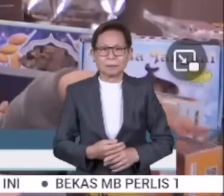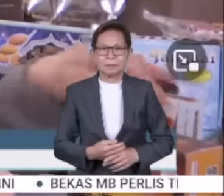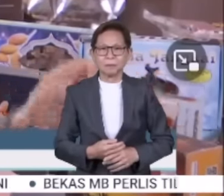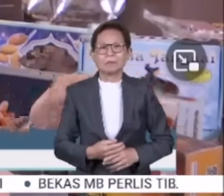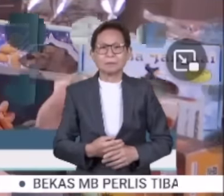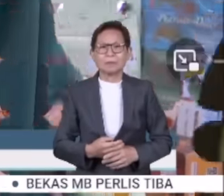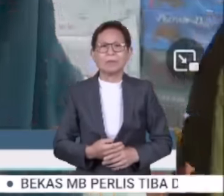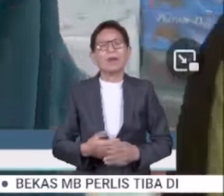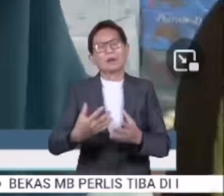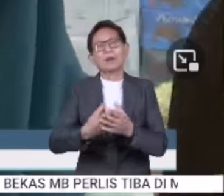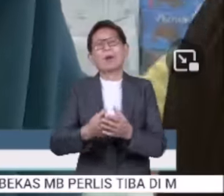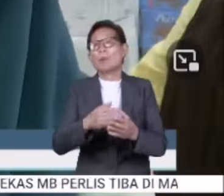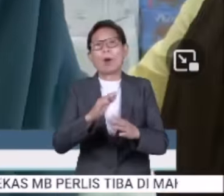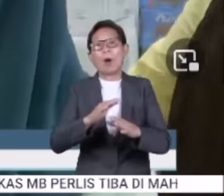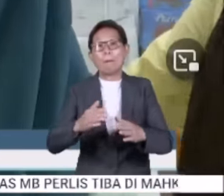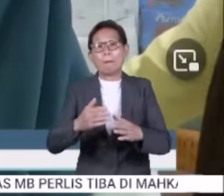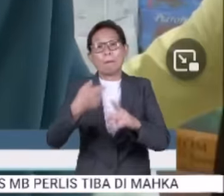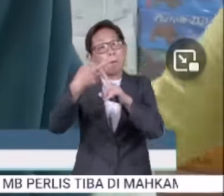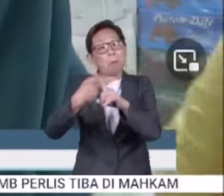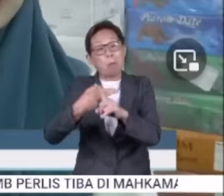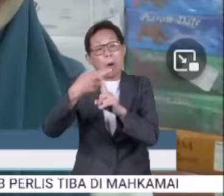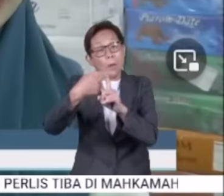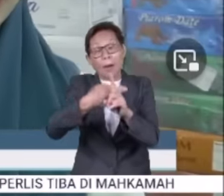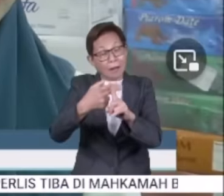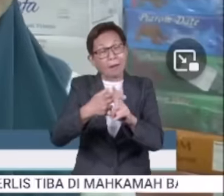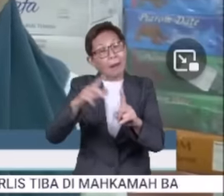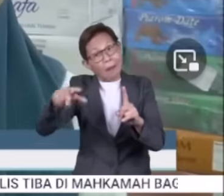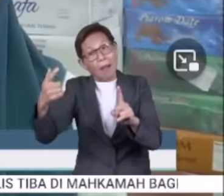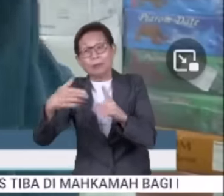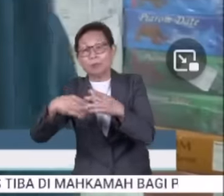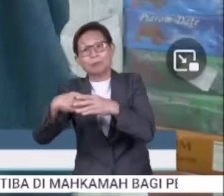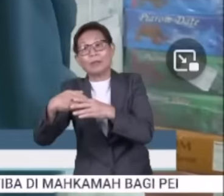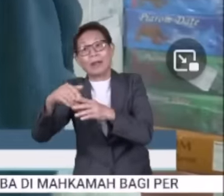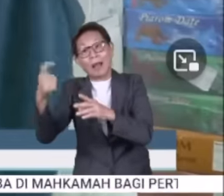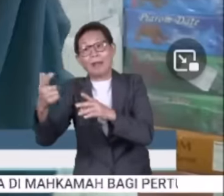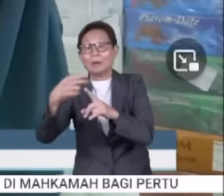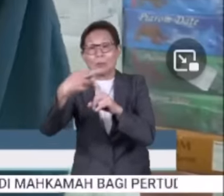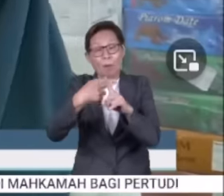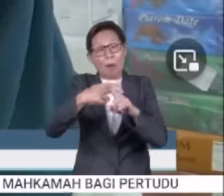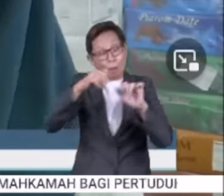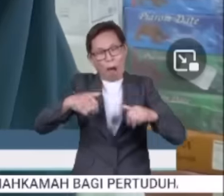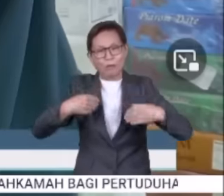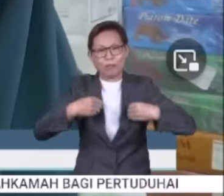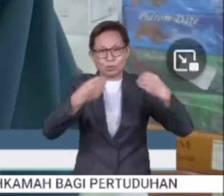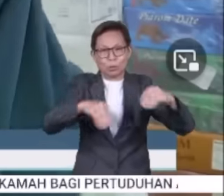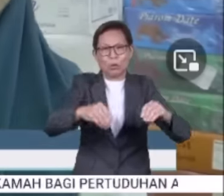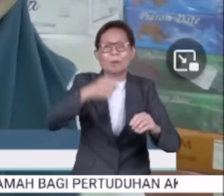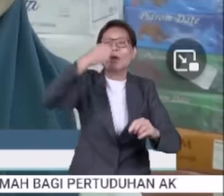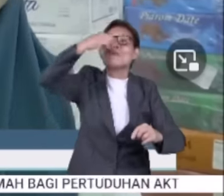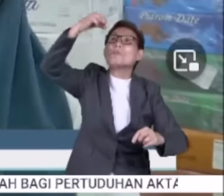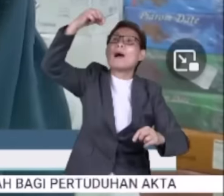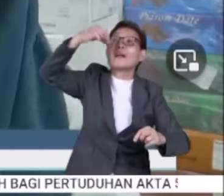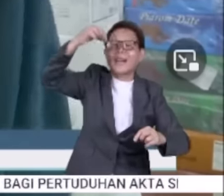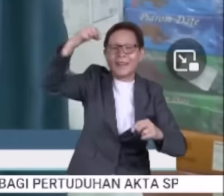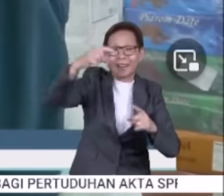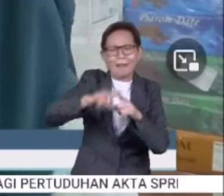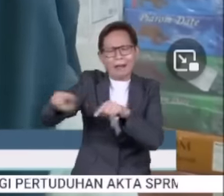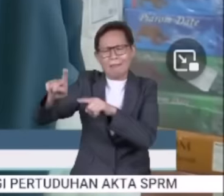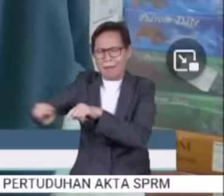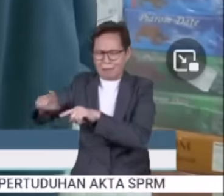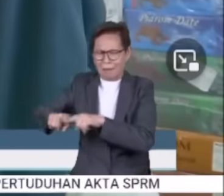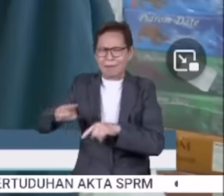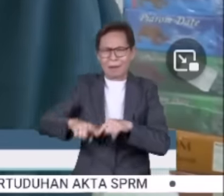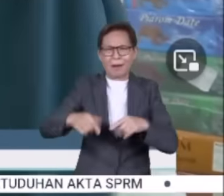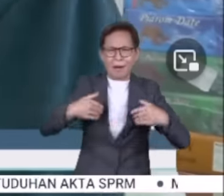juga. Itu ya sambutan memang meriah. Macam ijib ataupun tangkai, madu, macam-macam jenis lah.